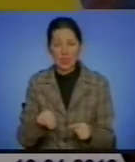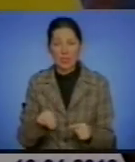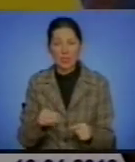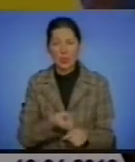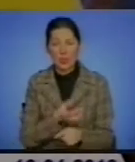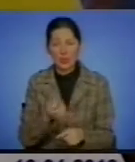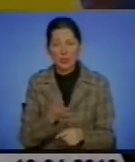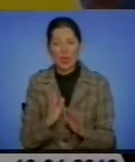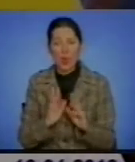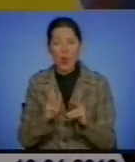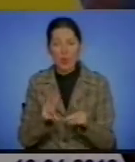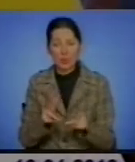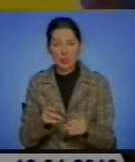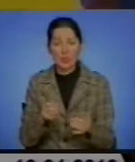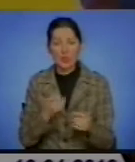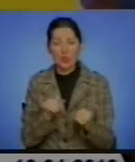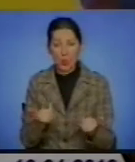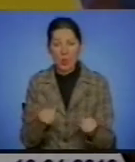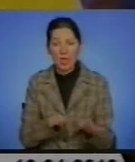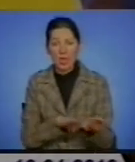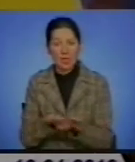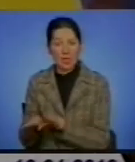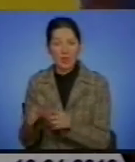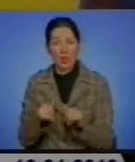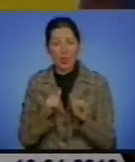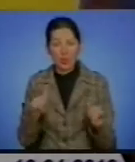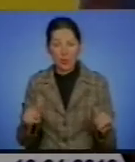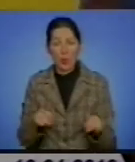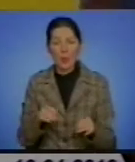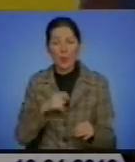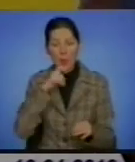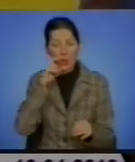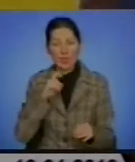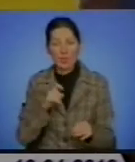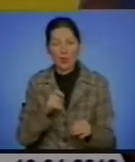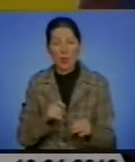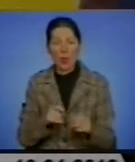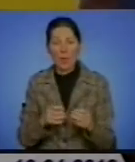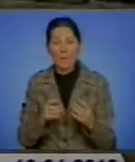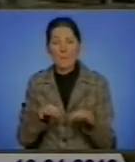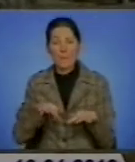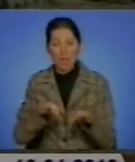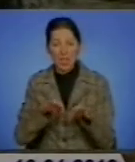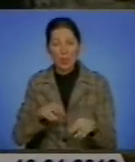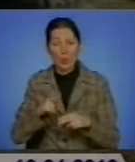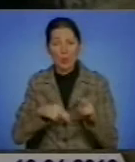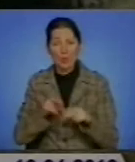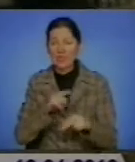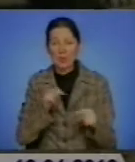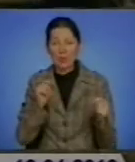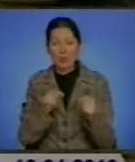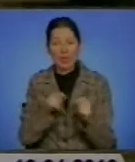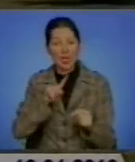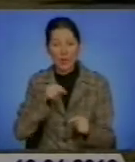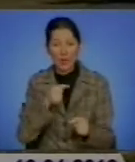що сьогодні рівень розвитку вітчизняного сільськогосподарського машинобудування не відповідає таким вимогам. Не відповідає насамперед